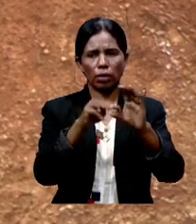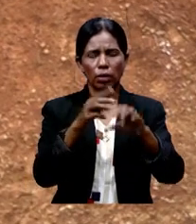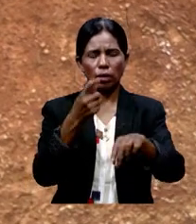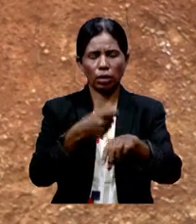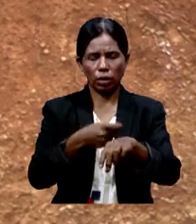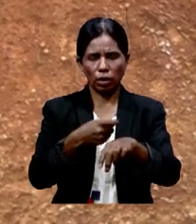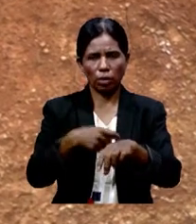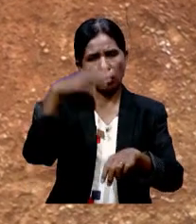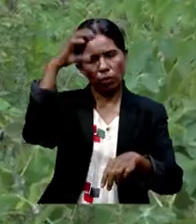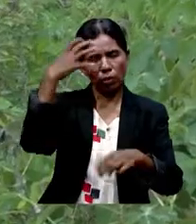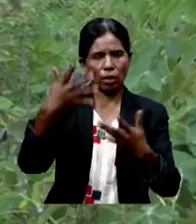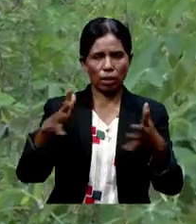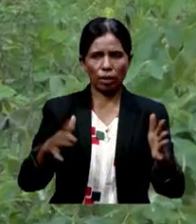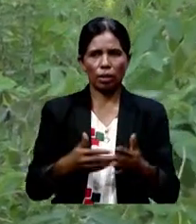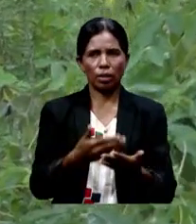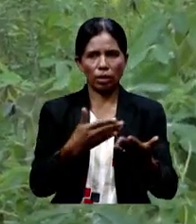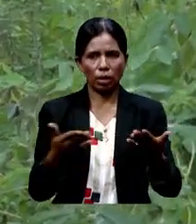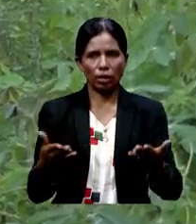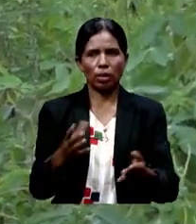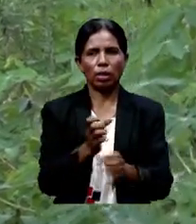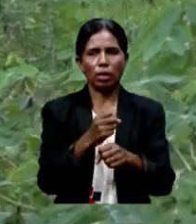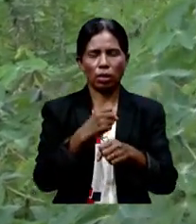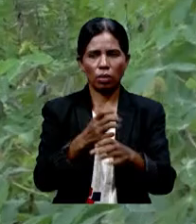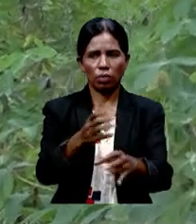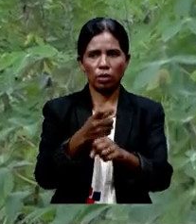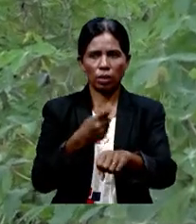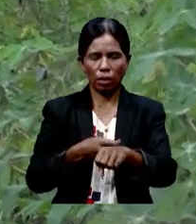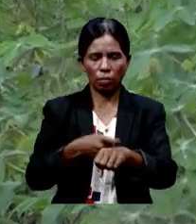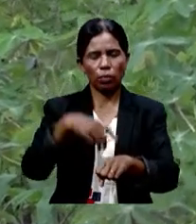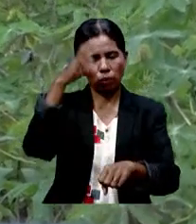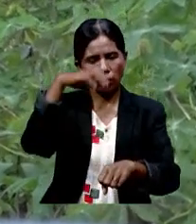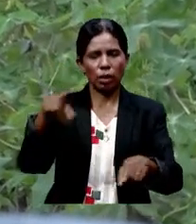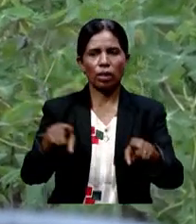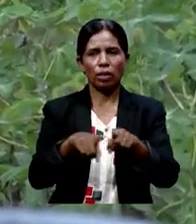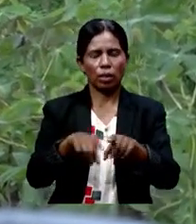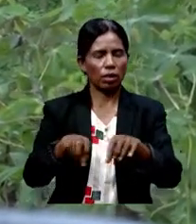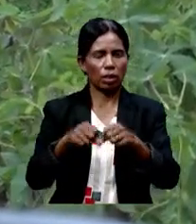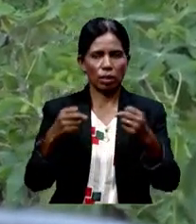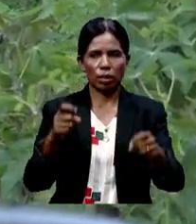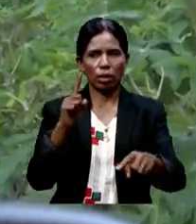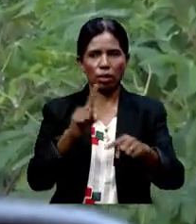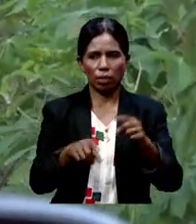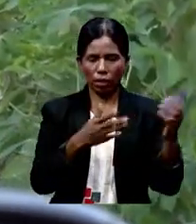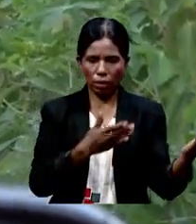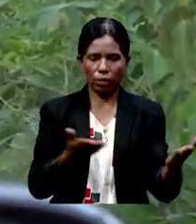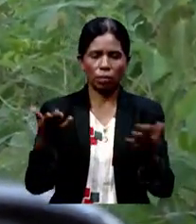orang. Produk tu siaran yang baik ni produksan kulit aja sok tempo udah nanti sana istirahat usut label asyik sebab mereka.